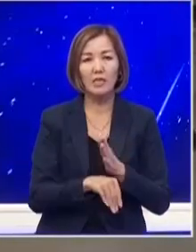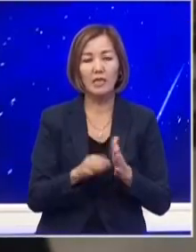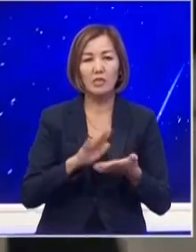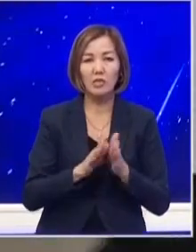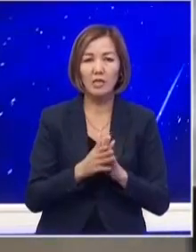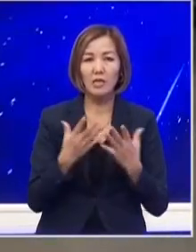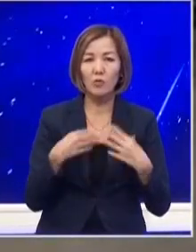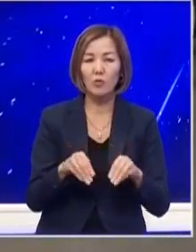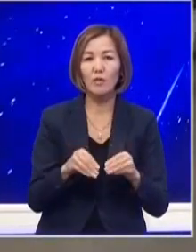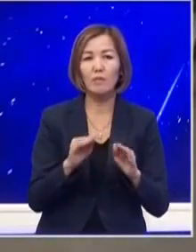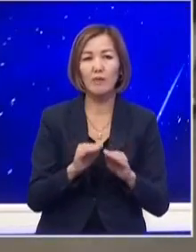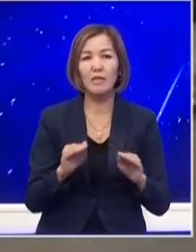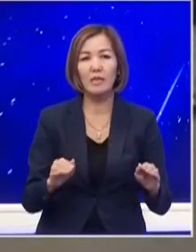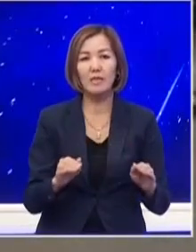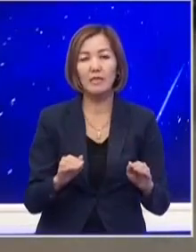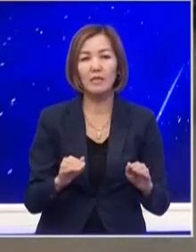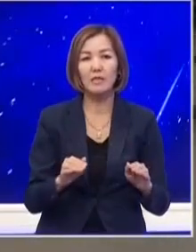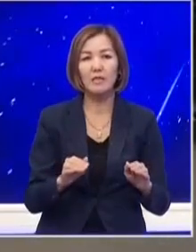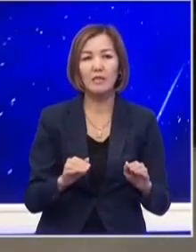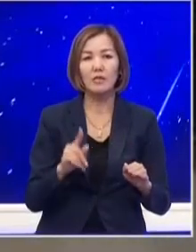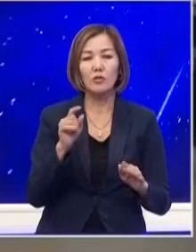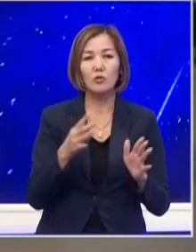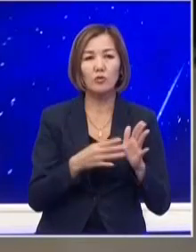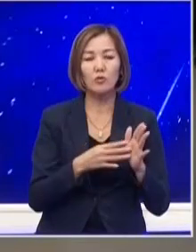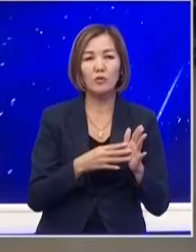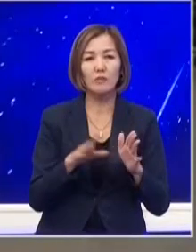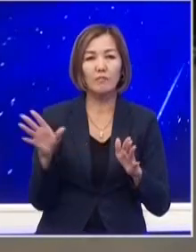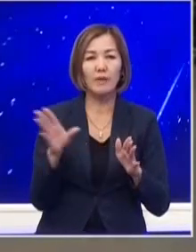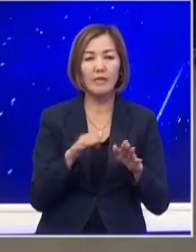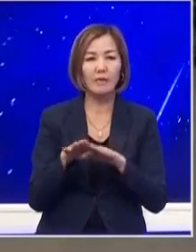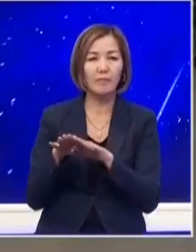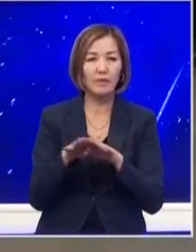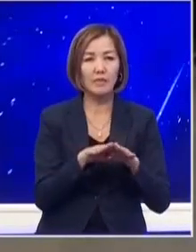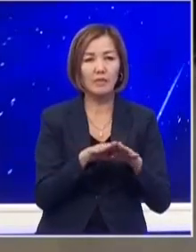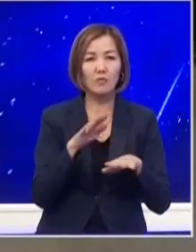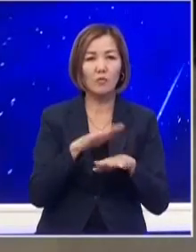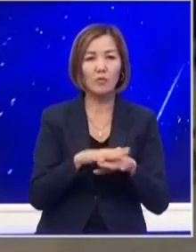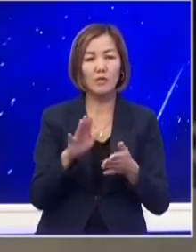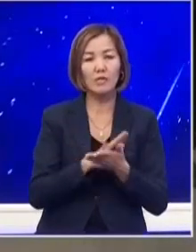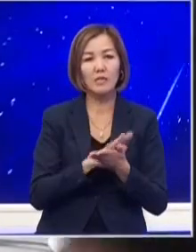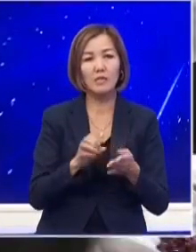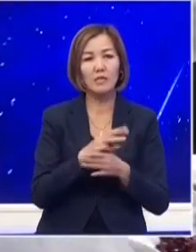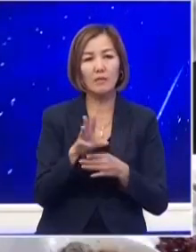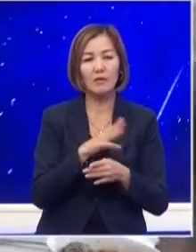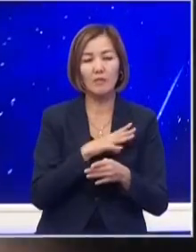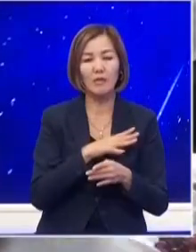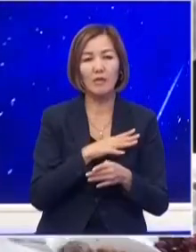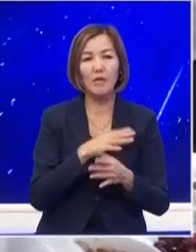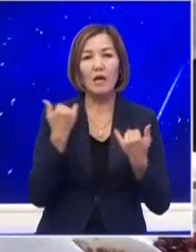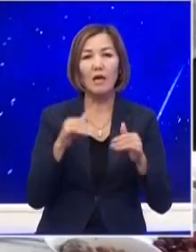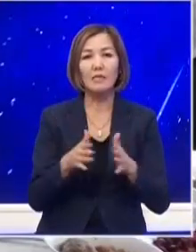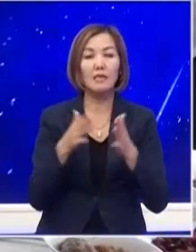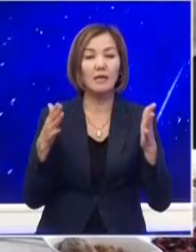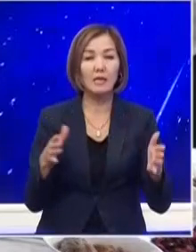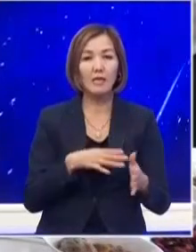төмен оқушылардың отбасылардан шыққан 109 оқушы жалпыға бірдей білім беру қорынан тегін тамақтанып отыр. Асхана іші кең,